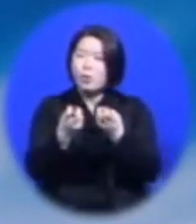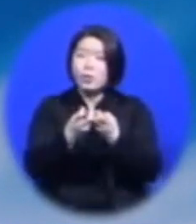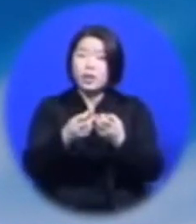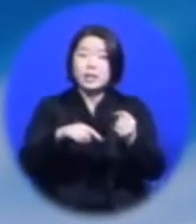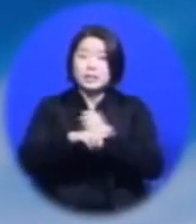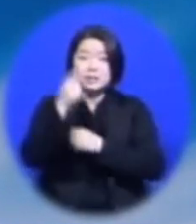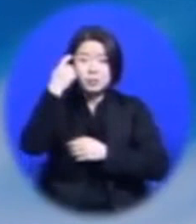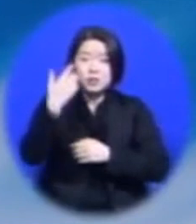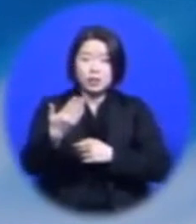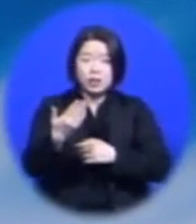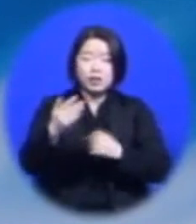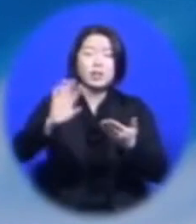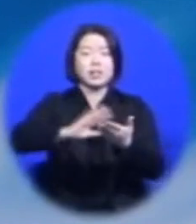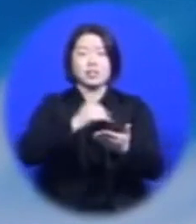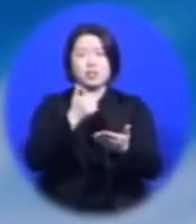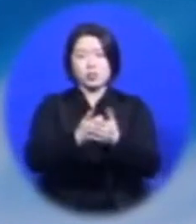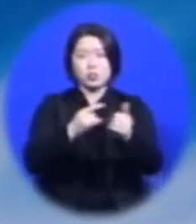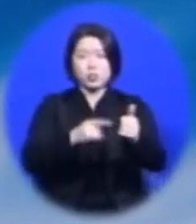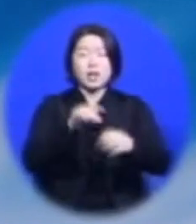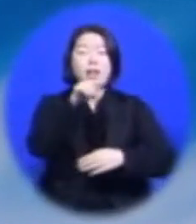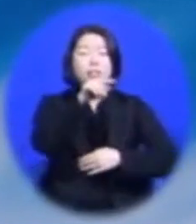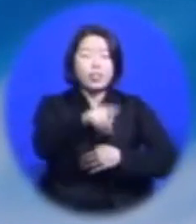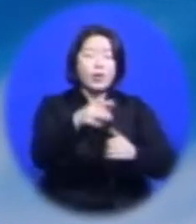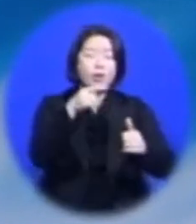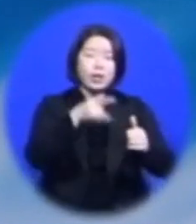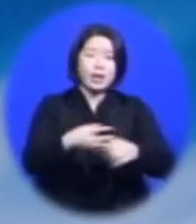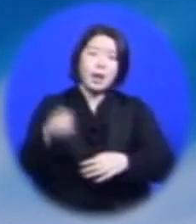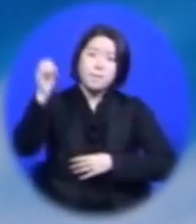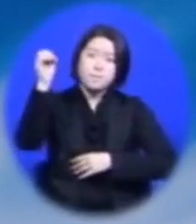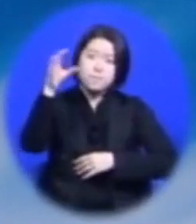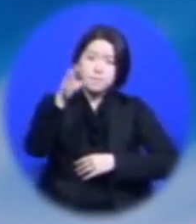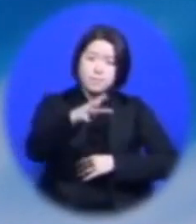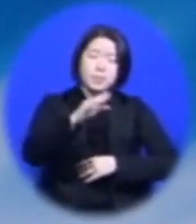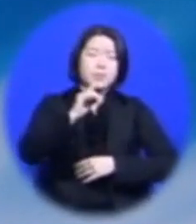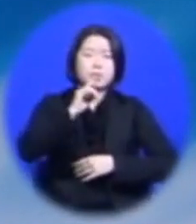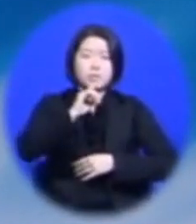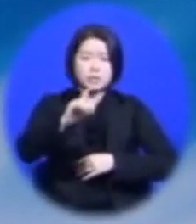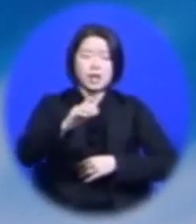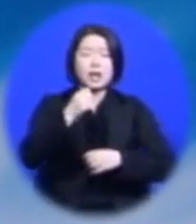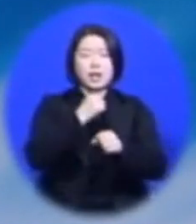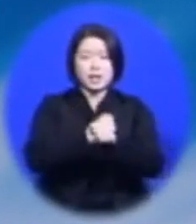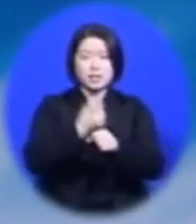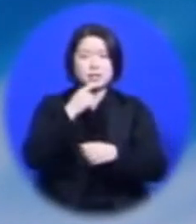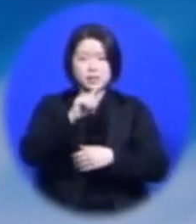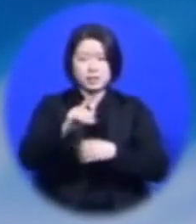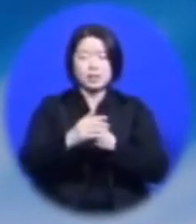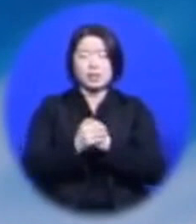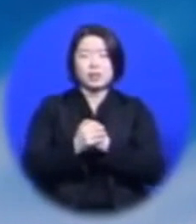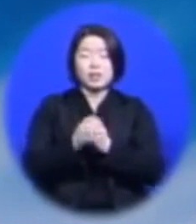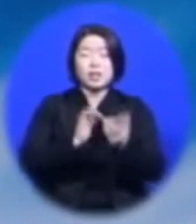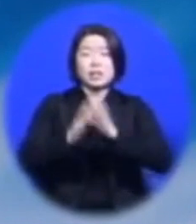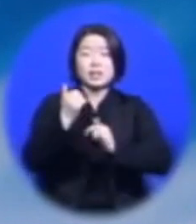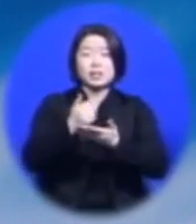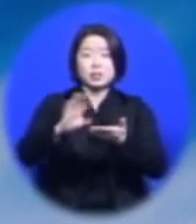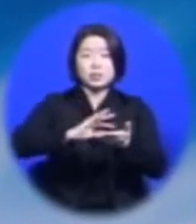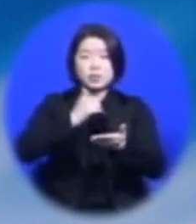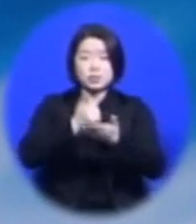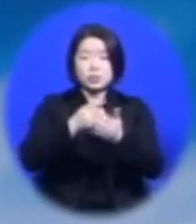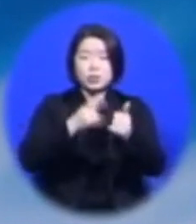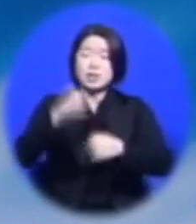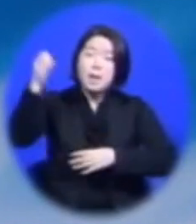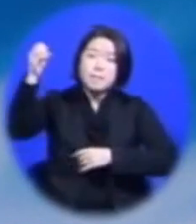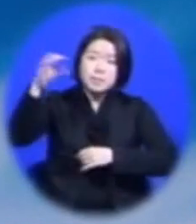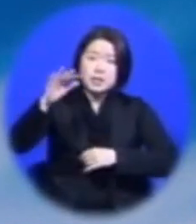것이죠? 그리스도께서 너에게 비추이시리라 하셨는데 예수 그리스도께서 빛이